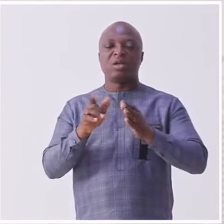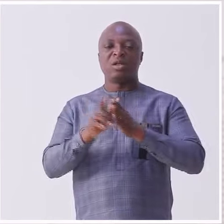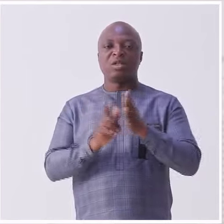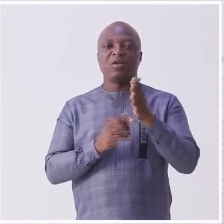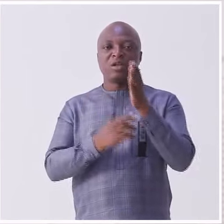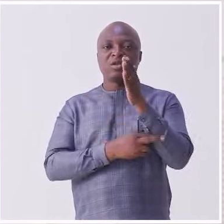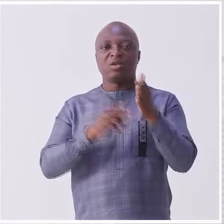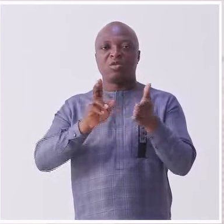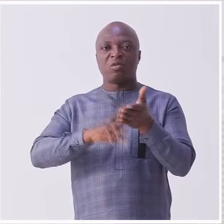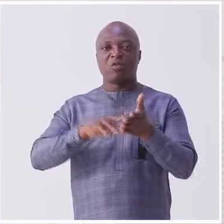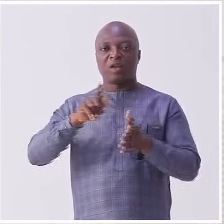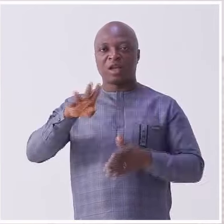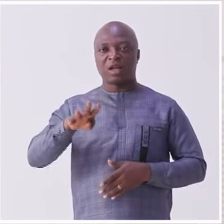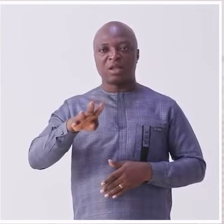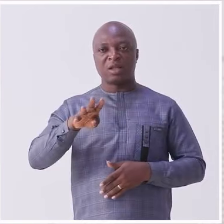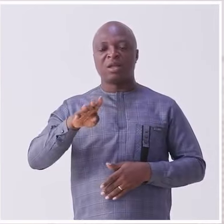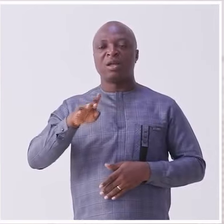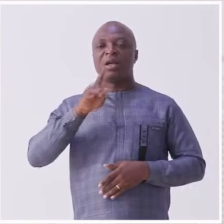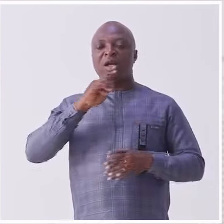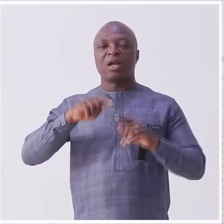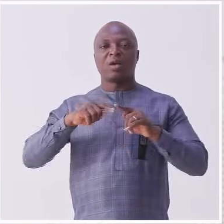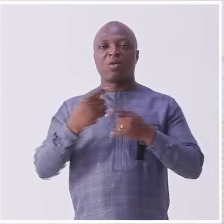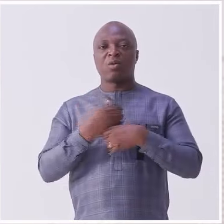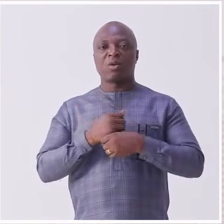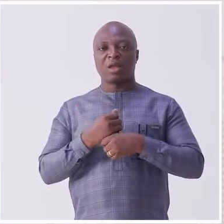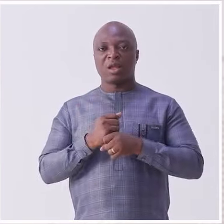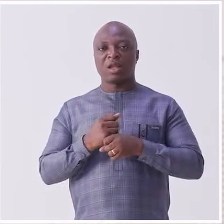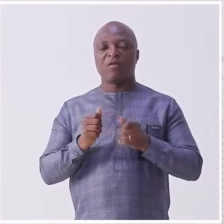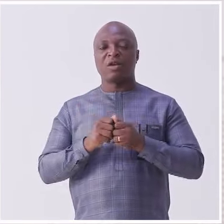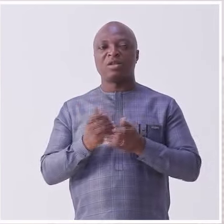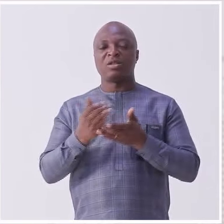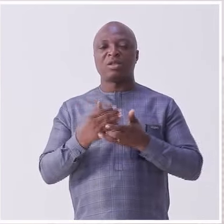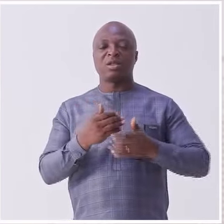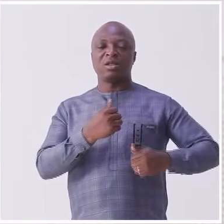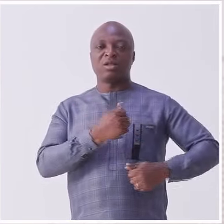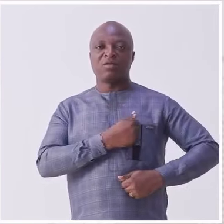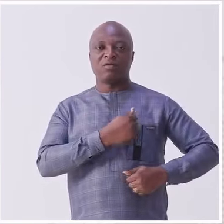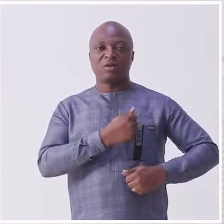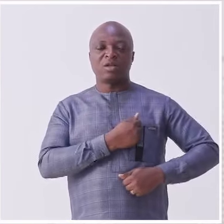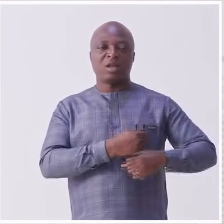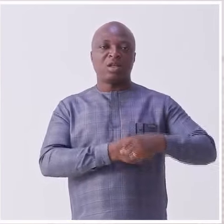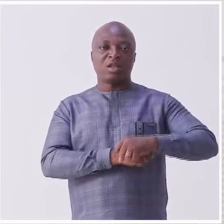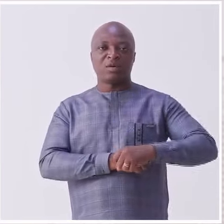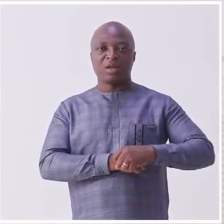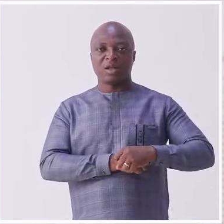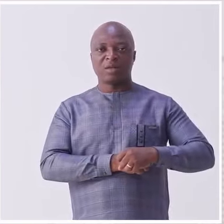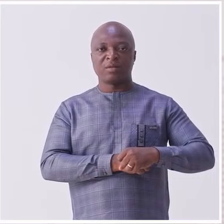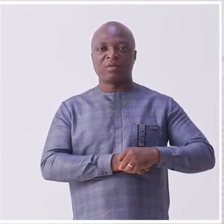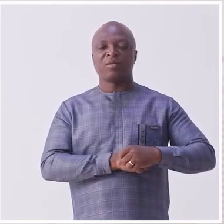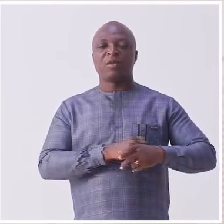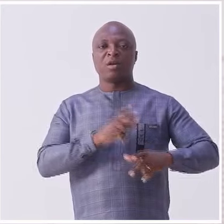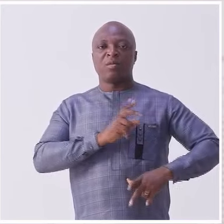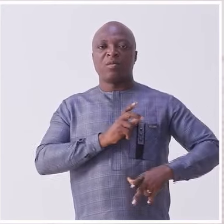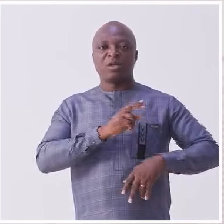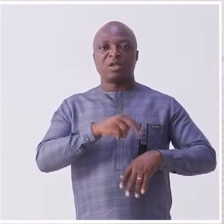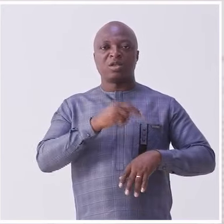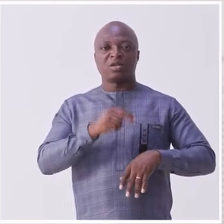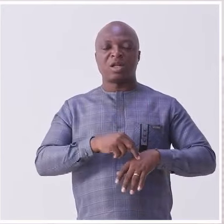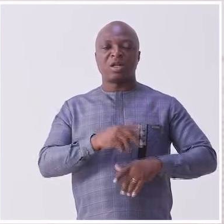régionales 2024 est composée des forces de défense et de sécurité, police